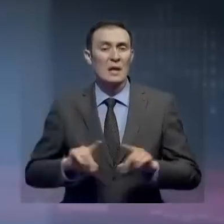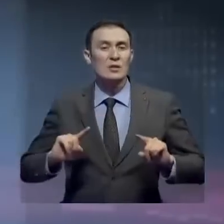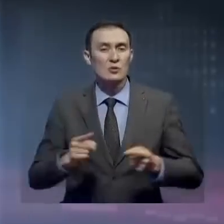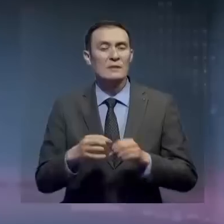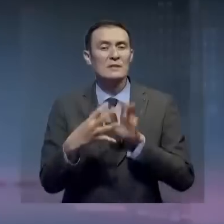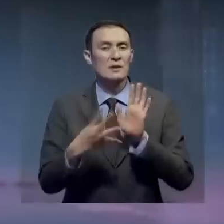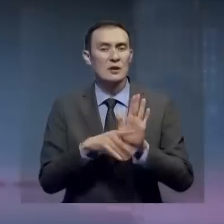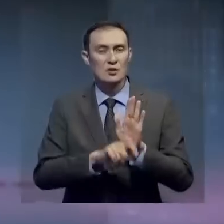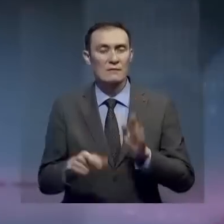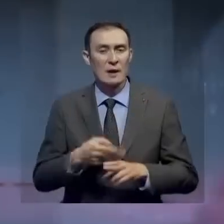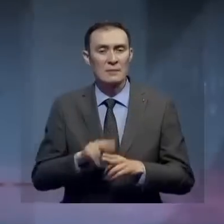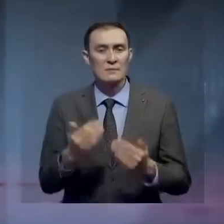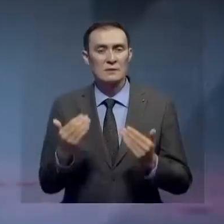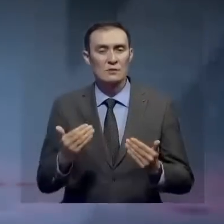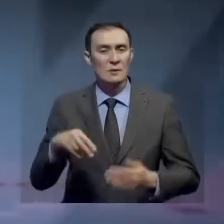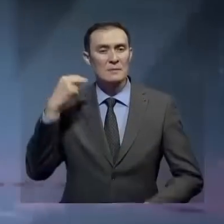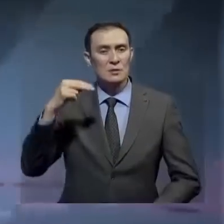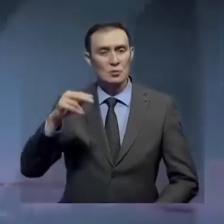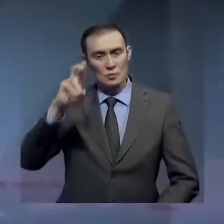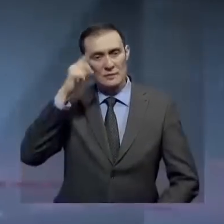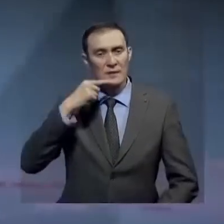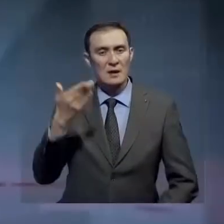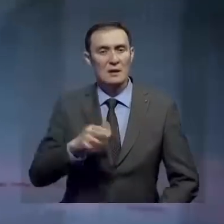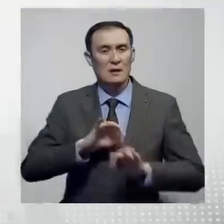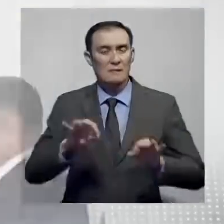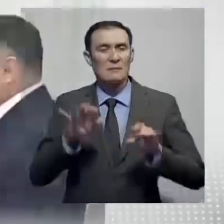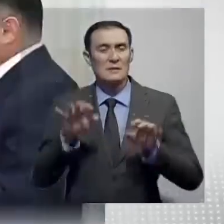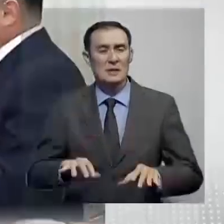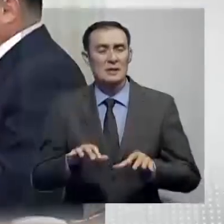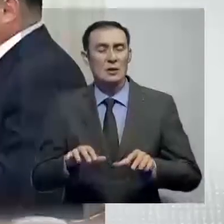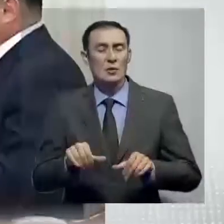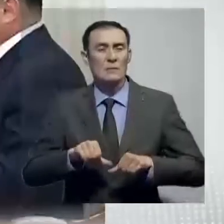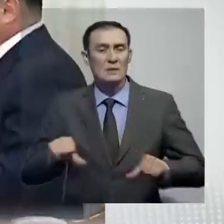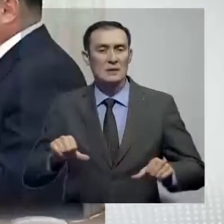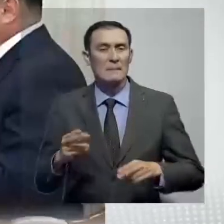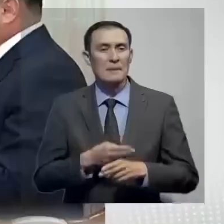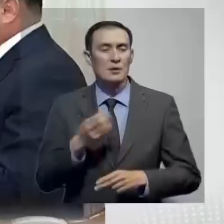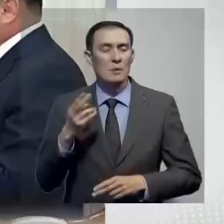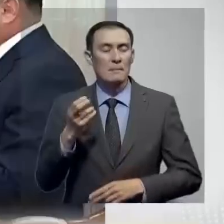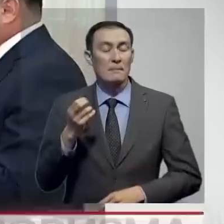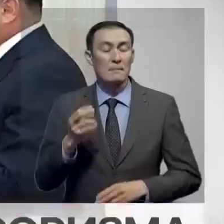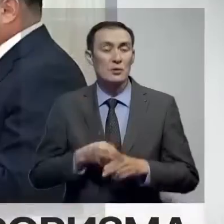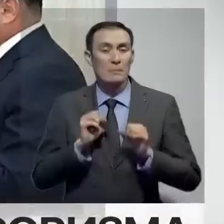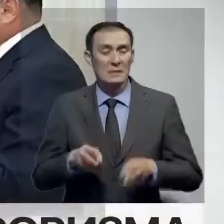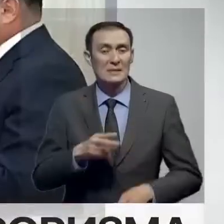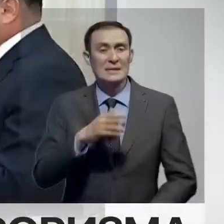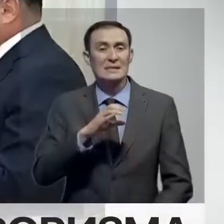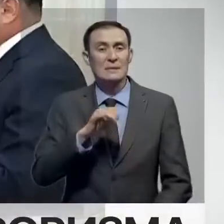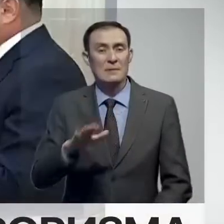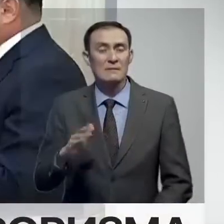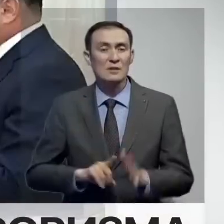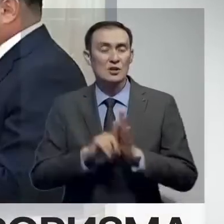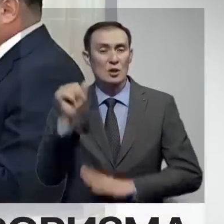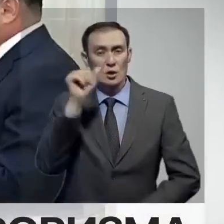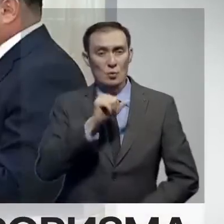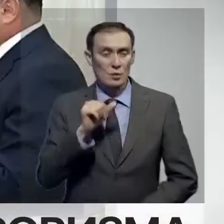Арестованы 19 человек. Об этом сегодня президенту страны рассказал председатель Комитета национальной безопасности Эрмек Сагимбаев. По его словам, с